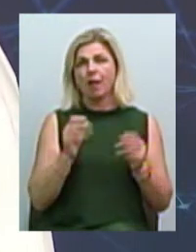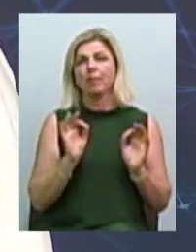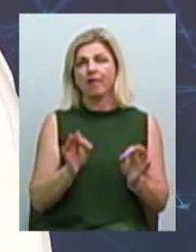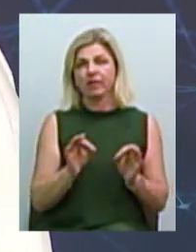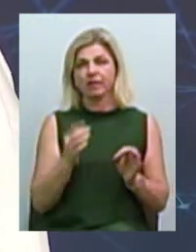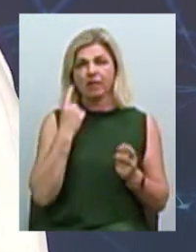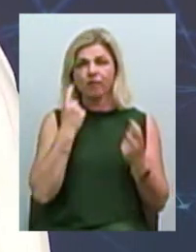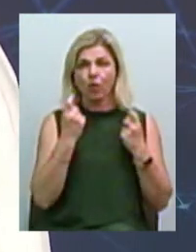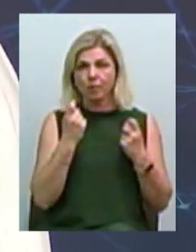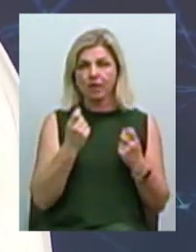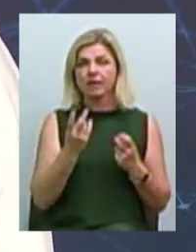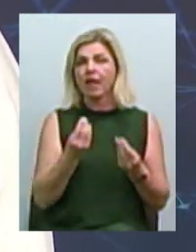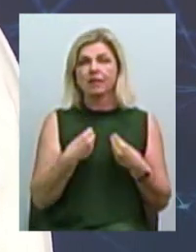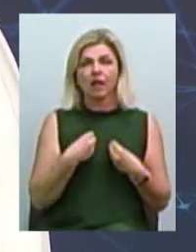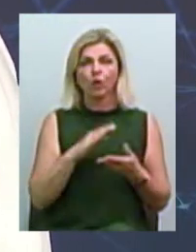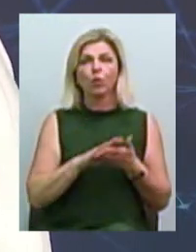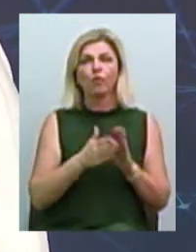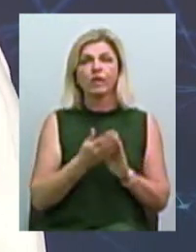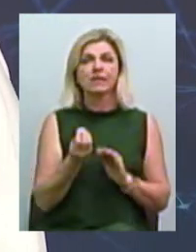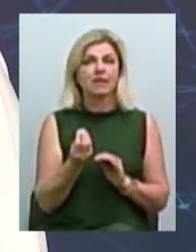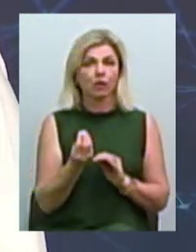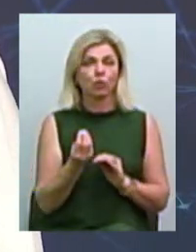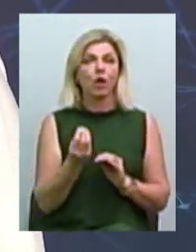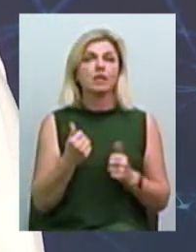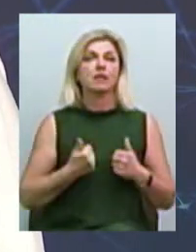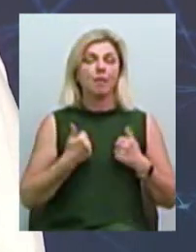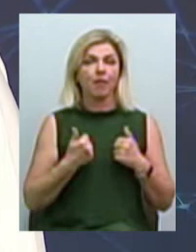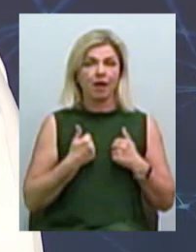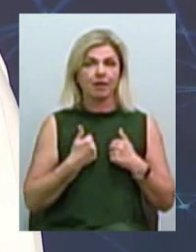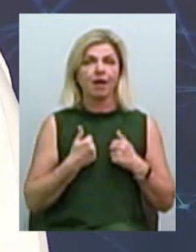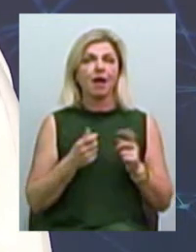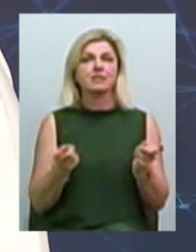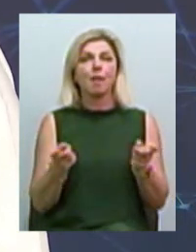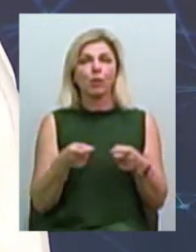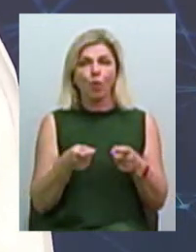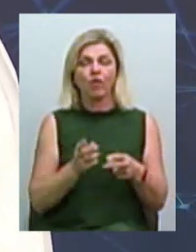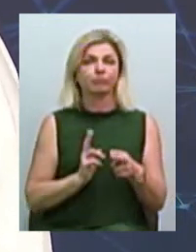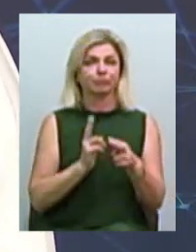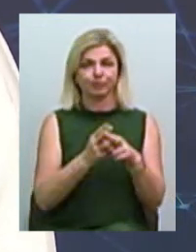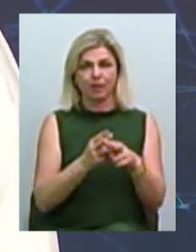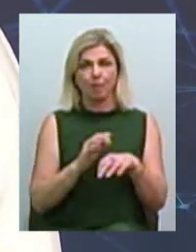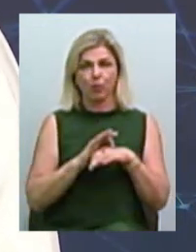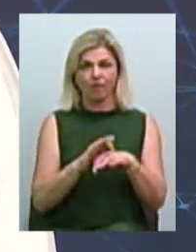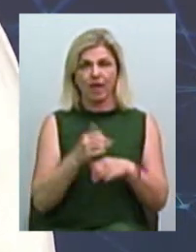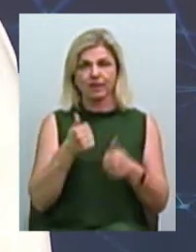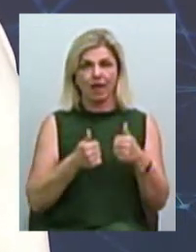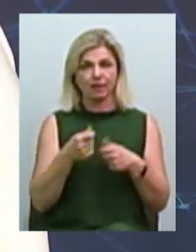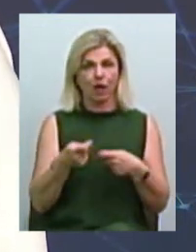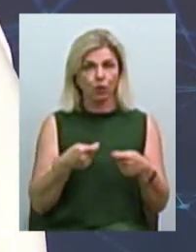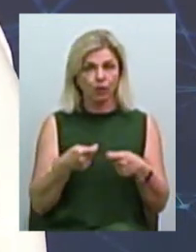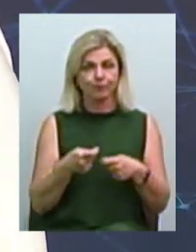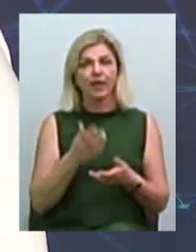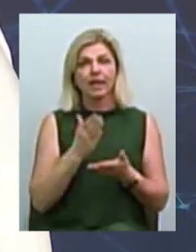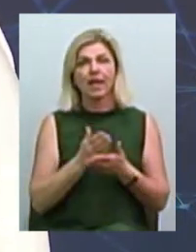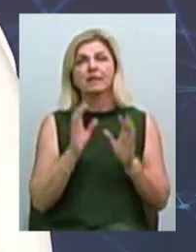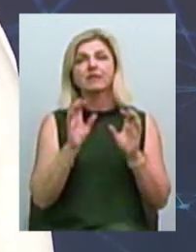надала нам договірну ціну. Таким чином, намагаючись зірвати, заблокувати проведення даного тендеру. Але є в законодавстві